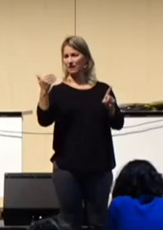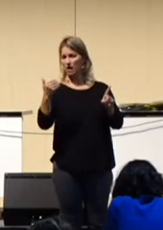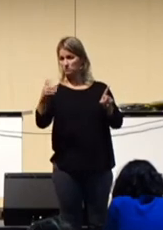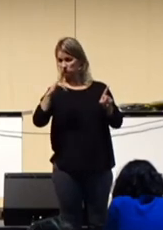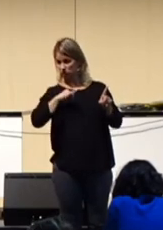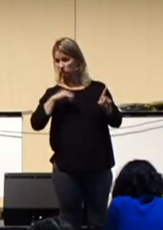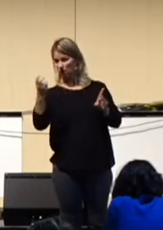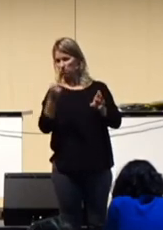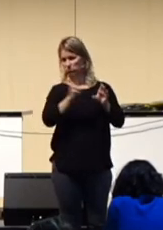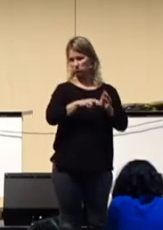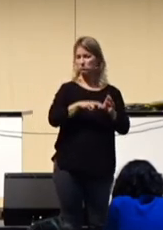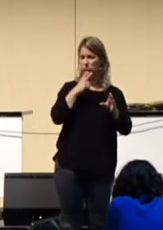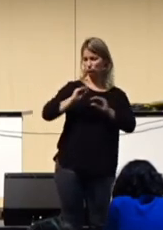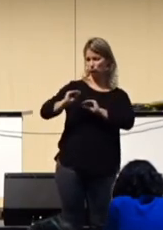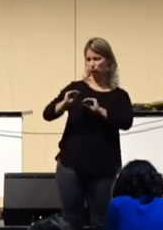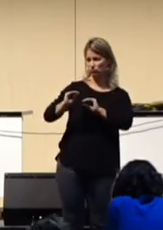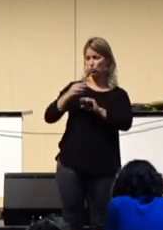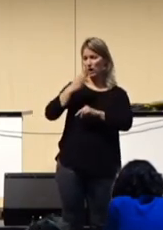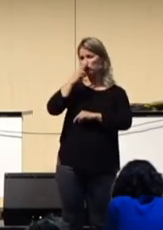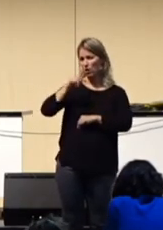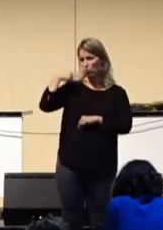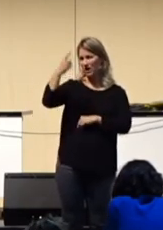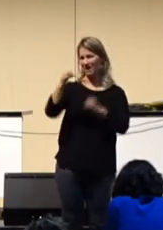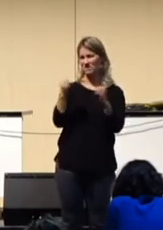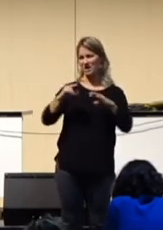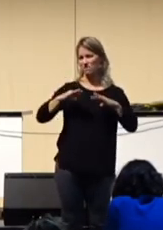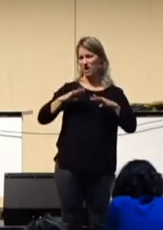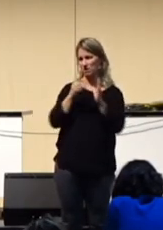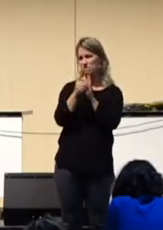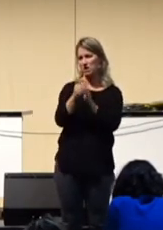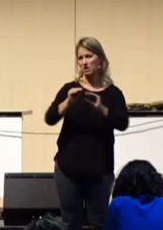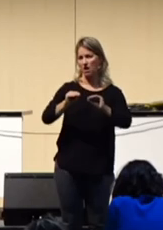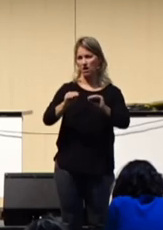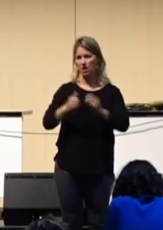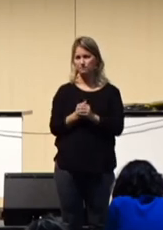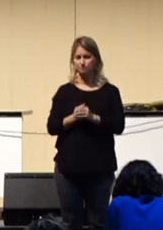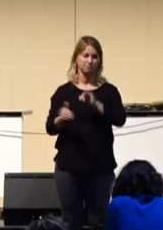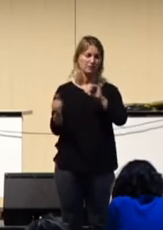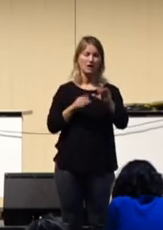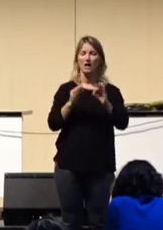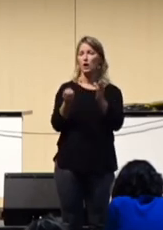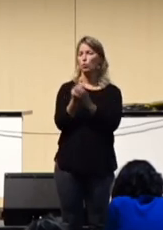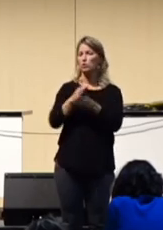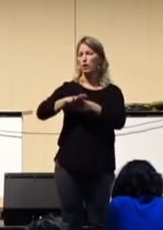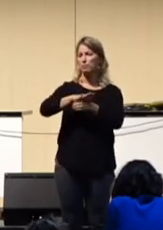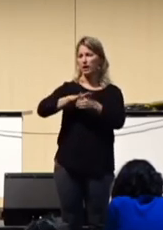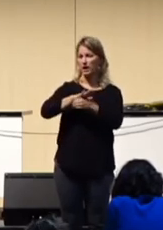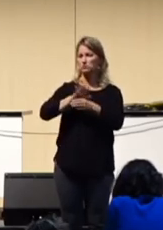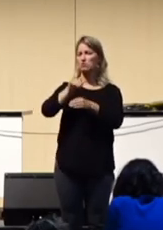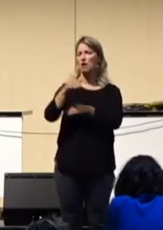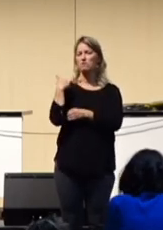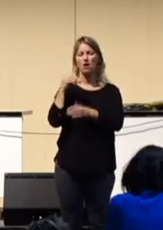wollen. Und dann schauen wir mal, wie es in den Winterferien weitergeht. Dasselbe gilt für den Kulturbereich. Dort waren